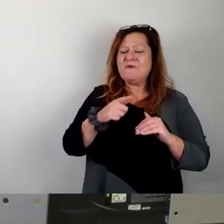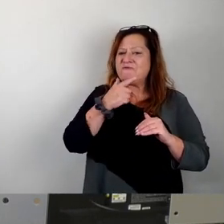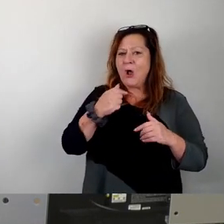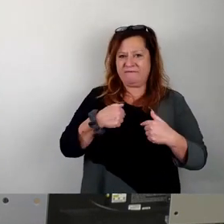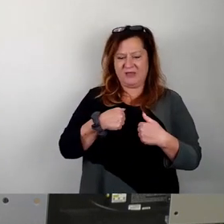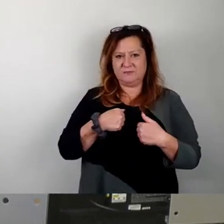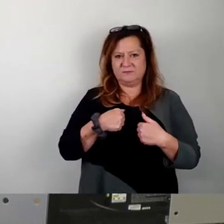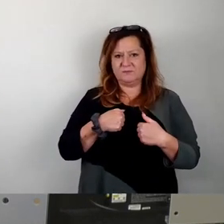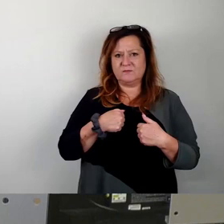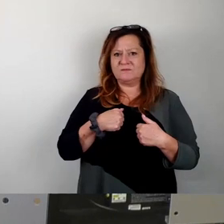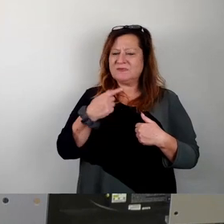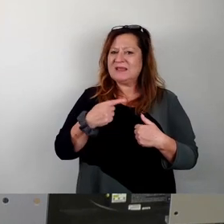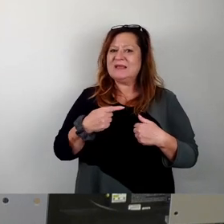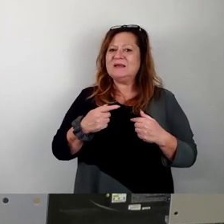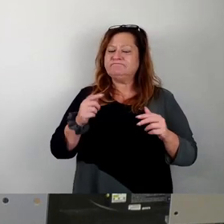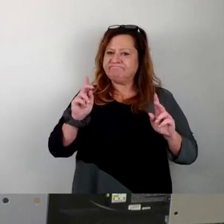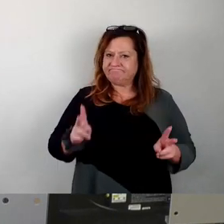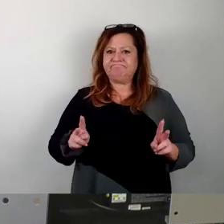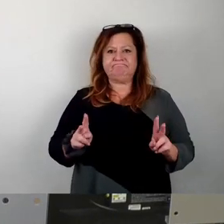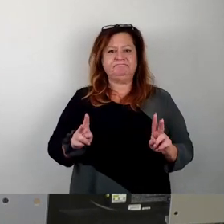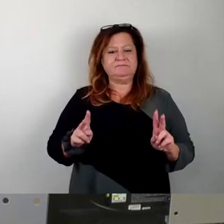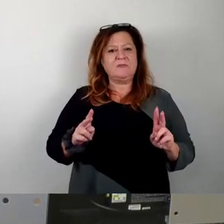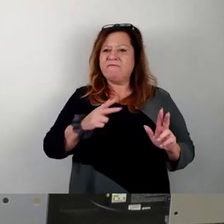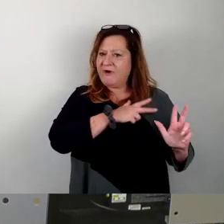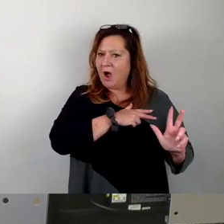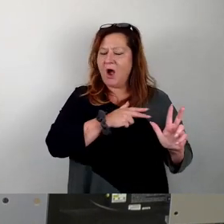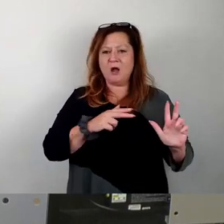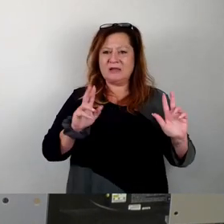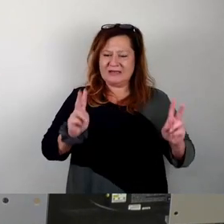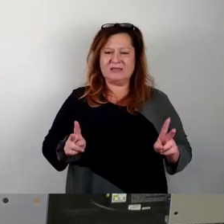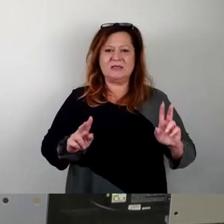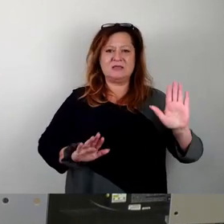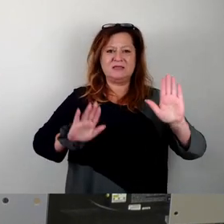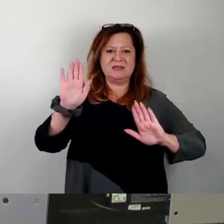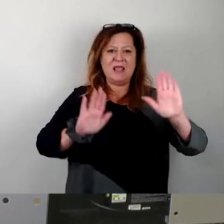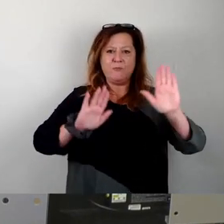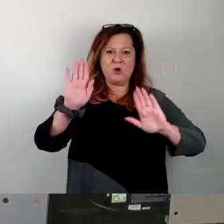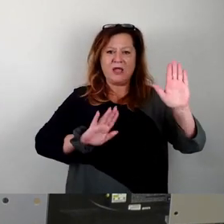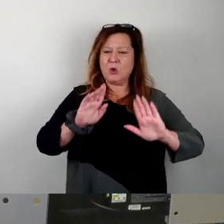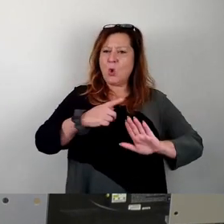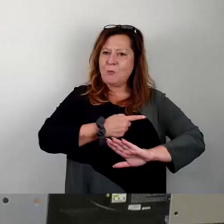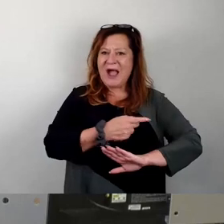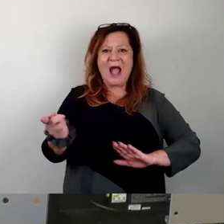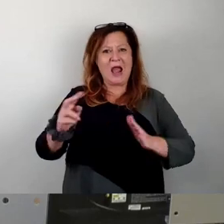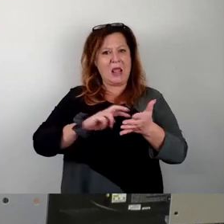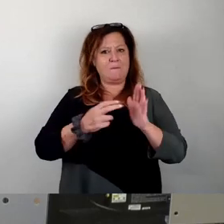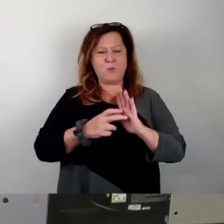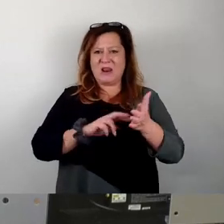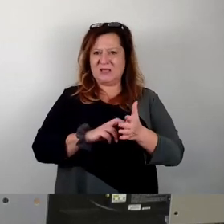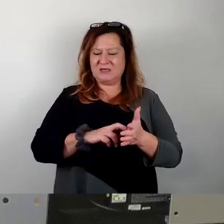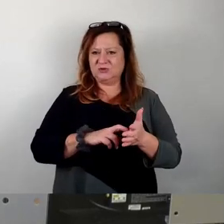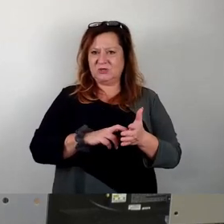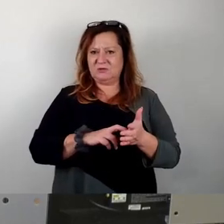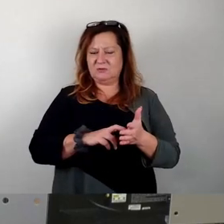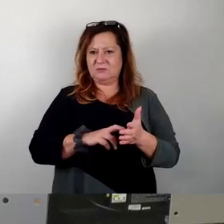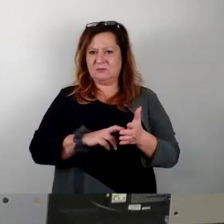einer echten Demokratie ist die freie Meinungsäußerung über alle politischen, städtischen und sonstigen Themen, auch wenn